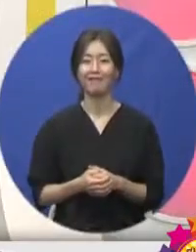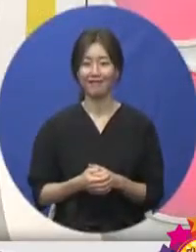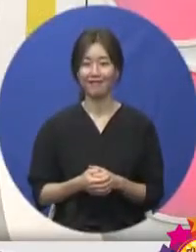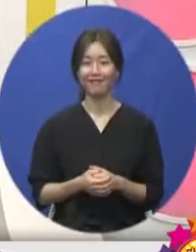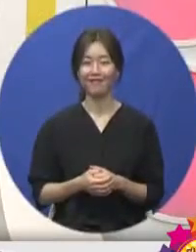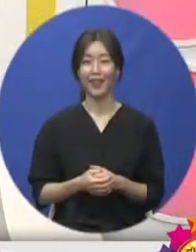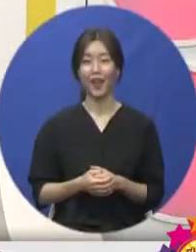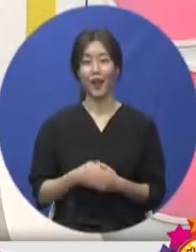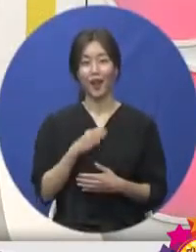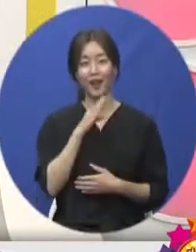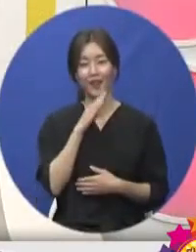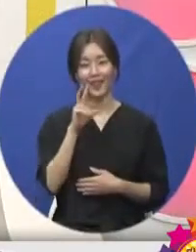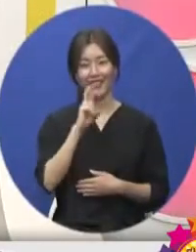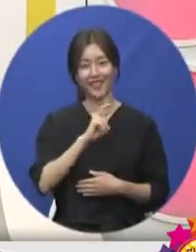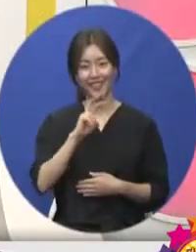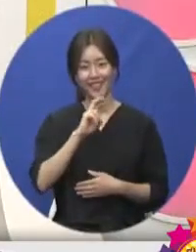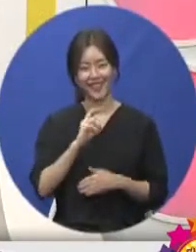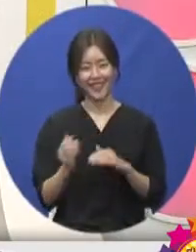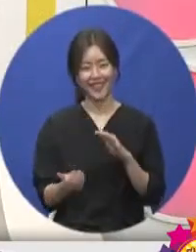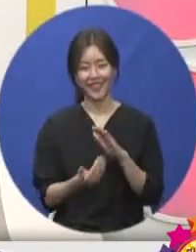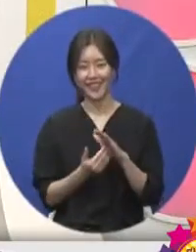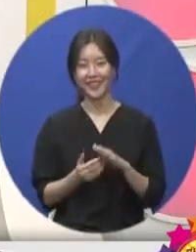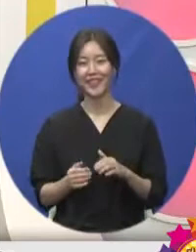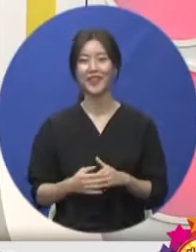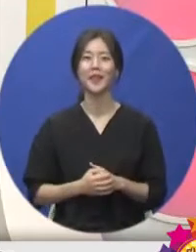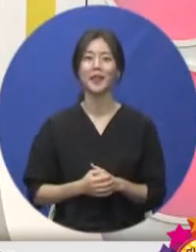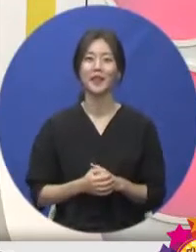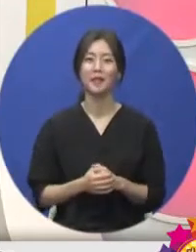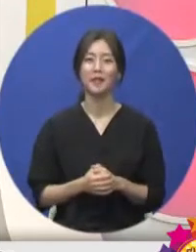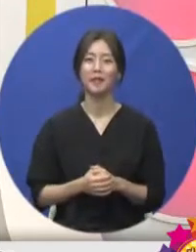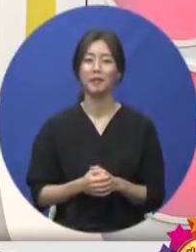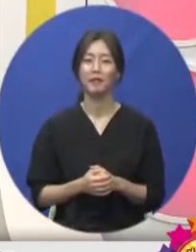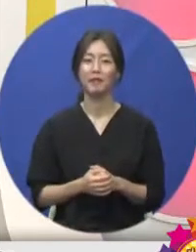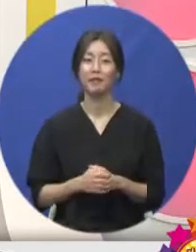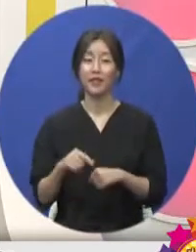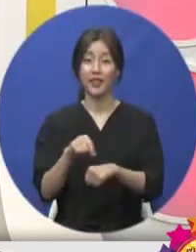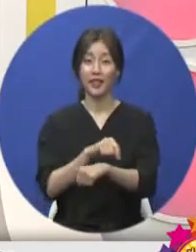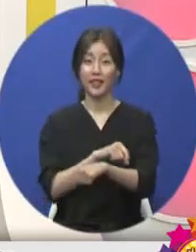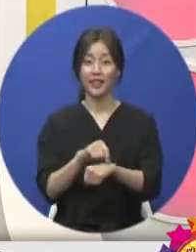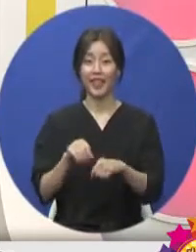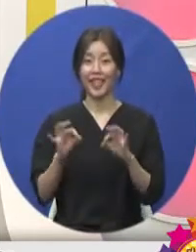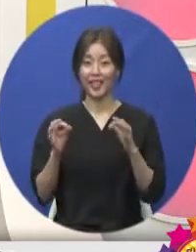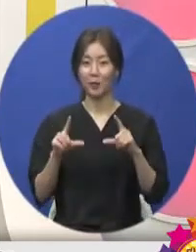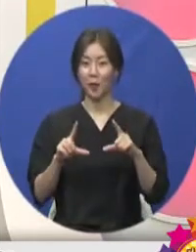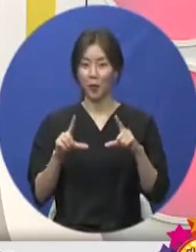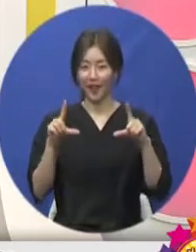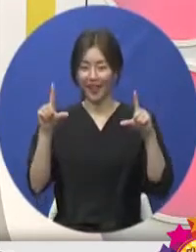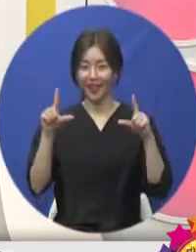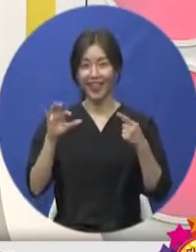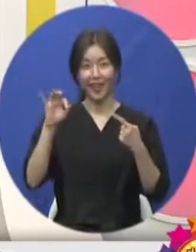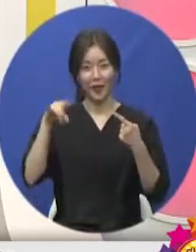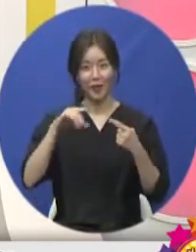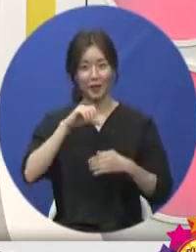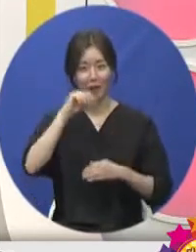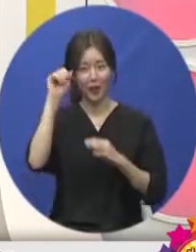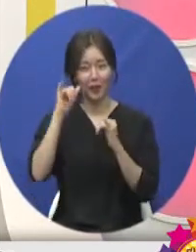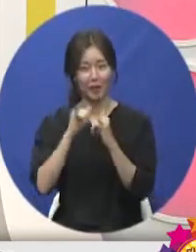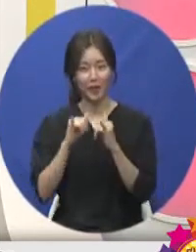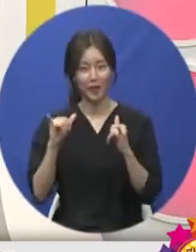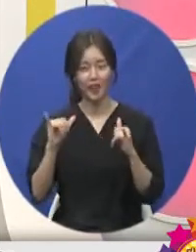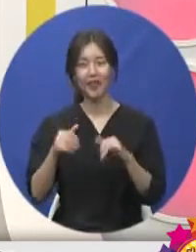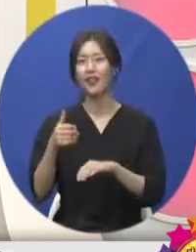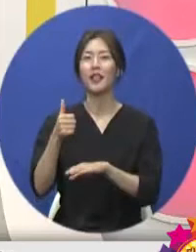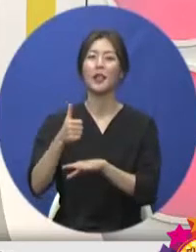네, 네, 멋지게 잘 하셨습니다. 그러게요. 특히 네. 저희랑 함께했던 금요일날 네. 하셨던 분들이 네.